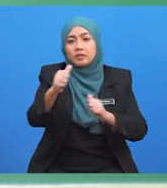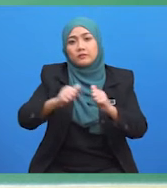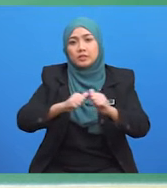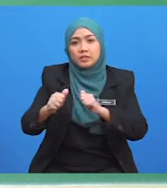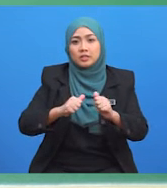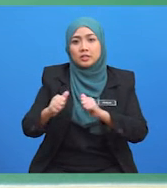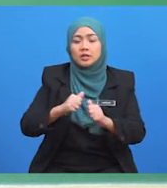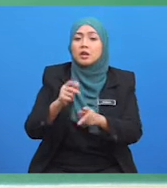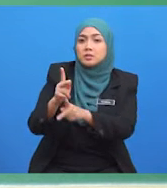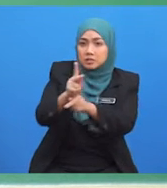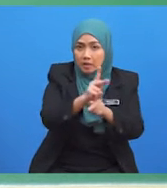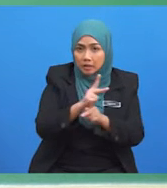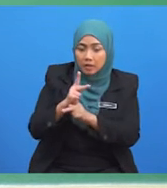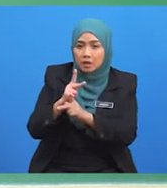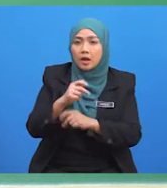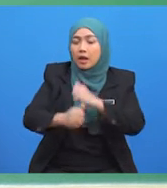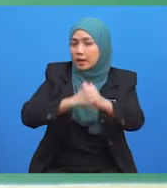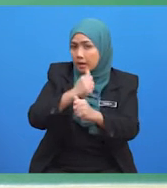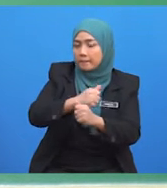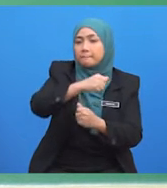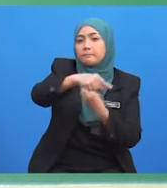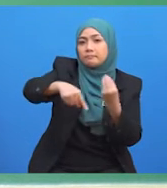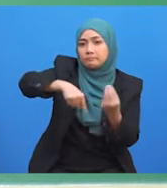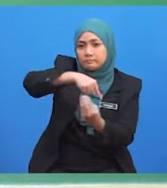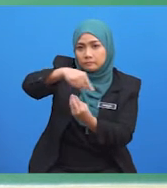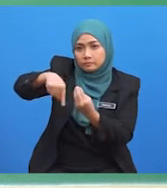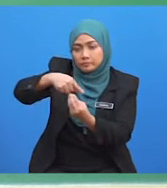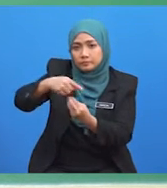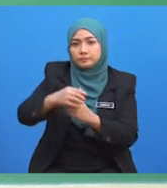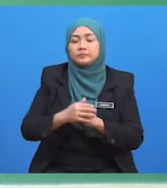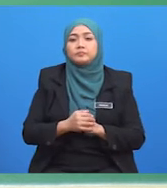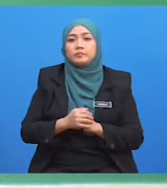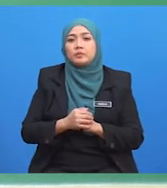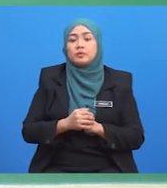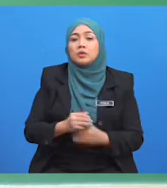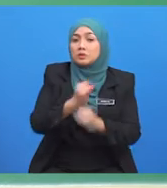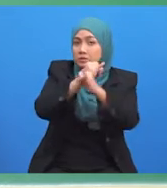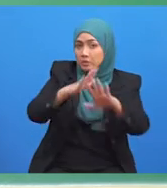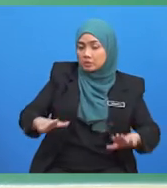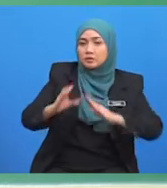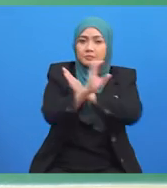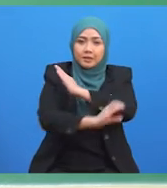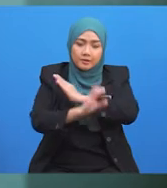aktiviti-aktiviti menjaga alam sekitar untuk menjamin kesejahteraan negara.